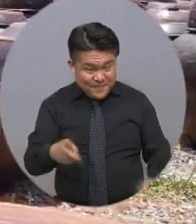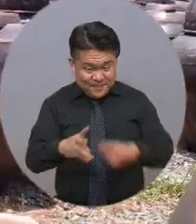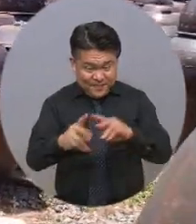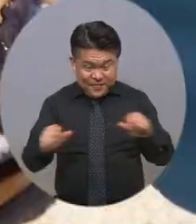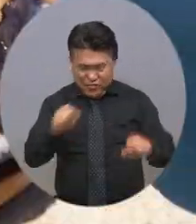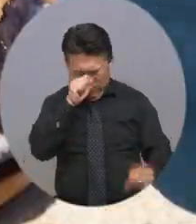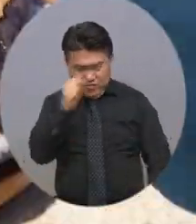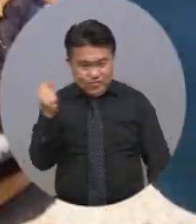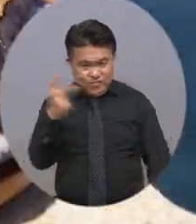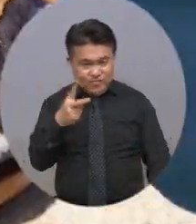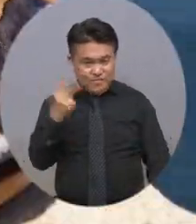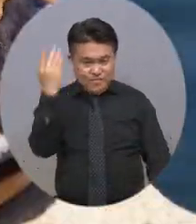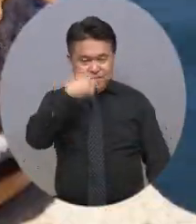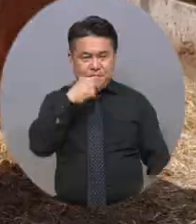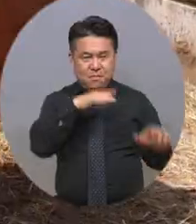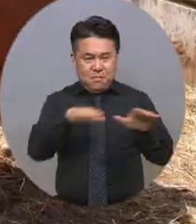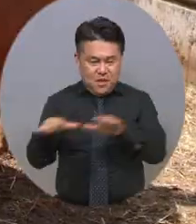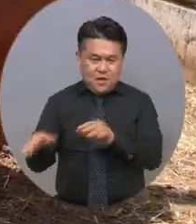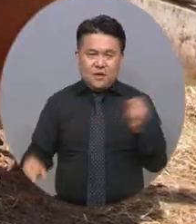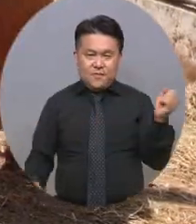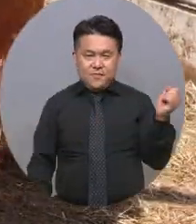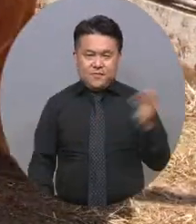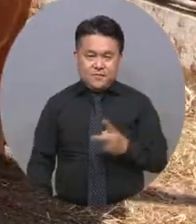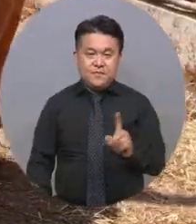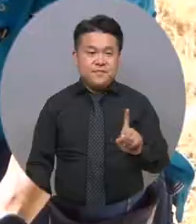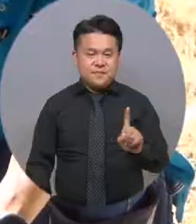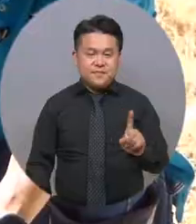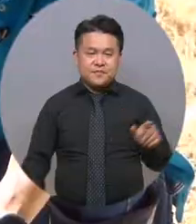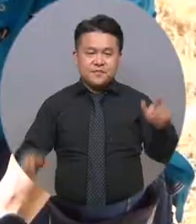기름진 토양, 네. 또 청정 바다, 그리고